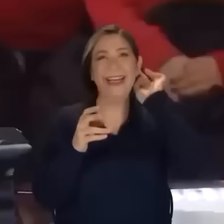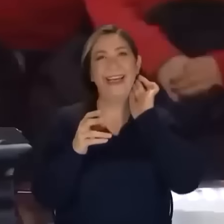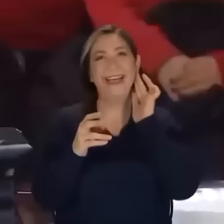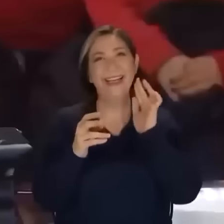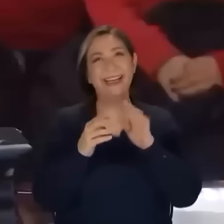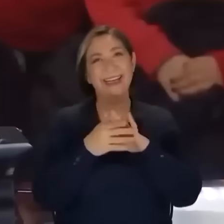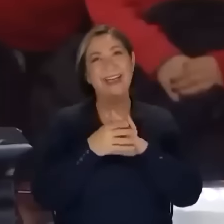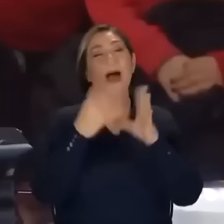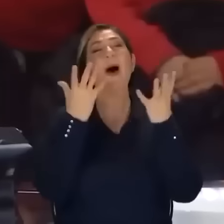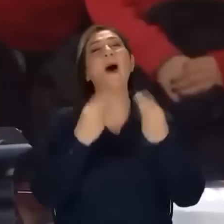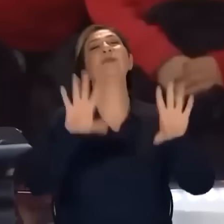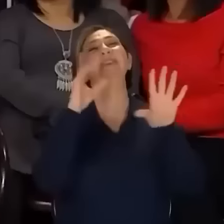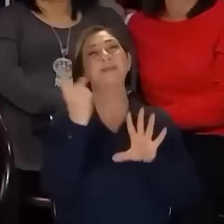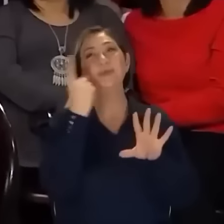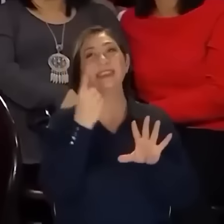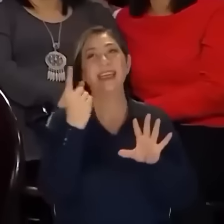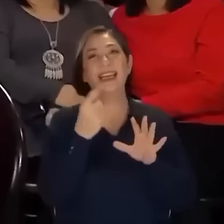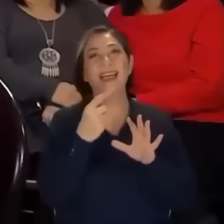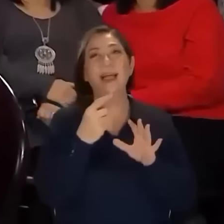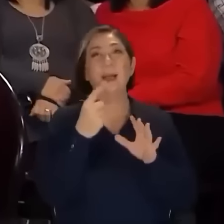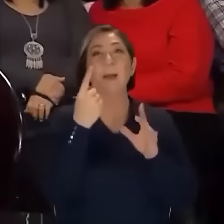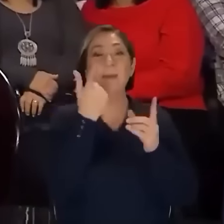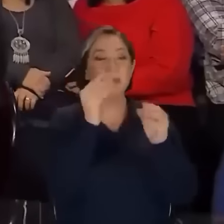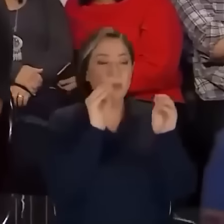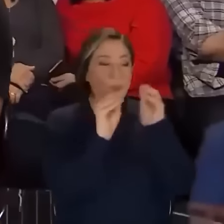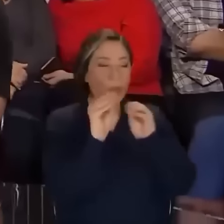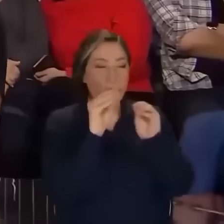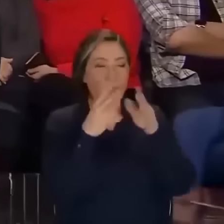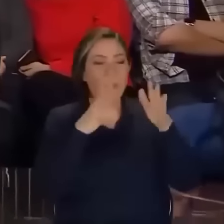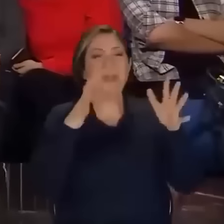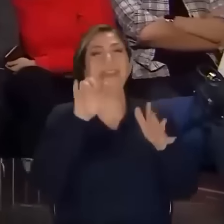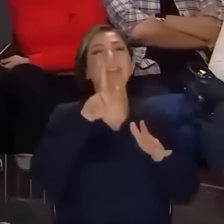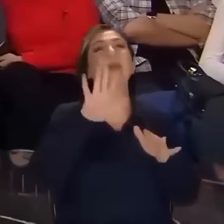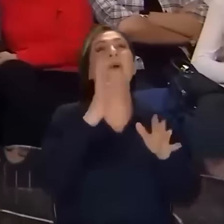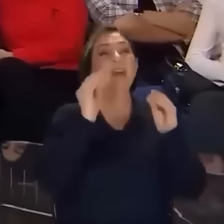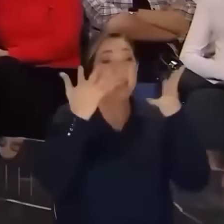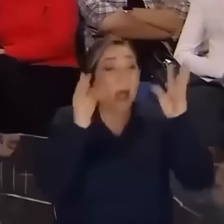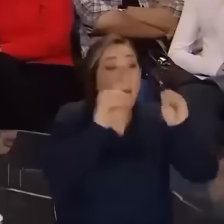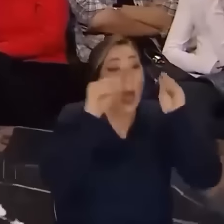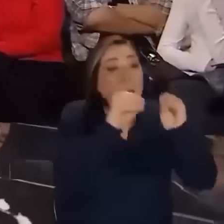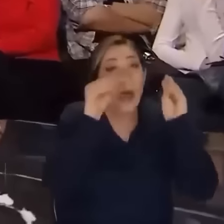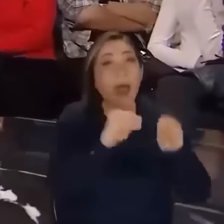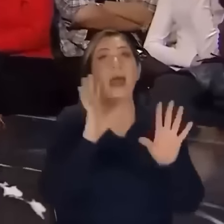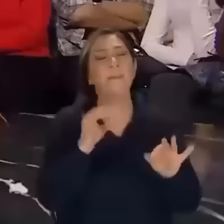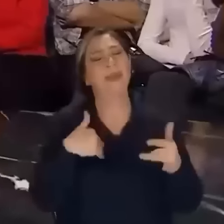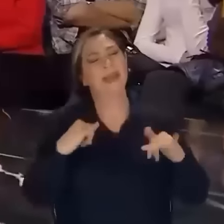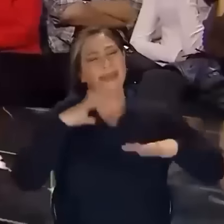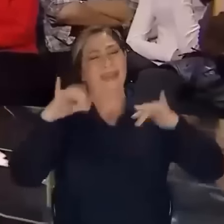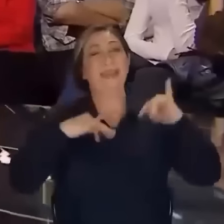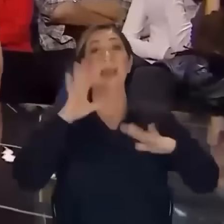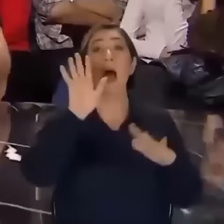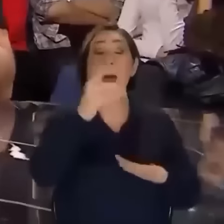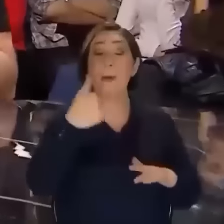yani olmayacak bir şeyi Gereğin Hani bir süse ihtiyacı olmayan bir şeyi gereğinden fazla süslemek hep çekinirim ben